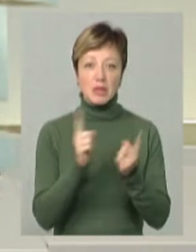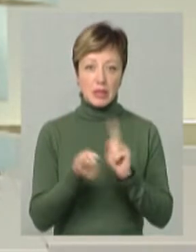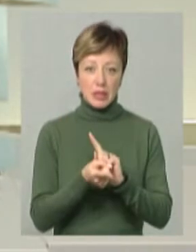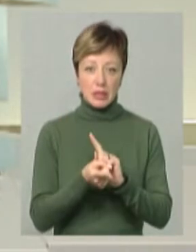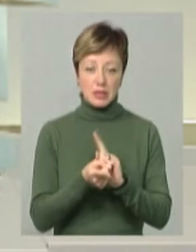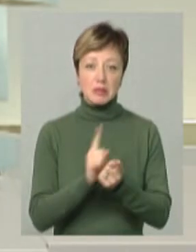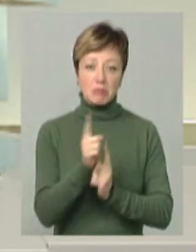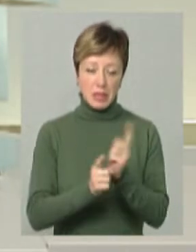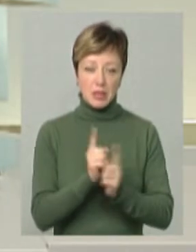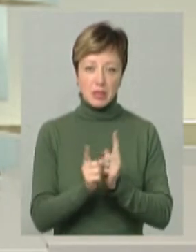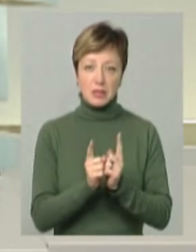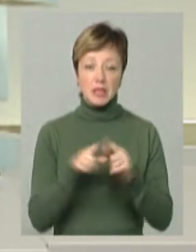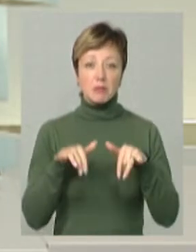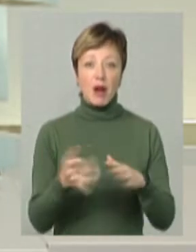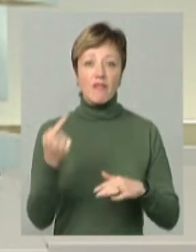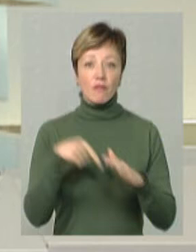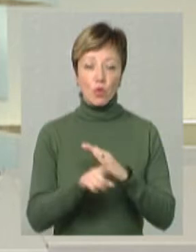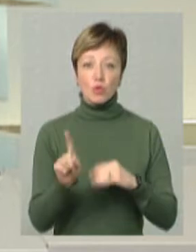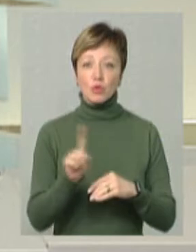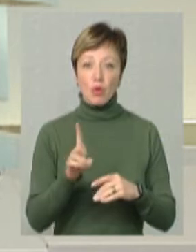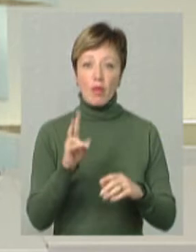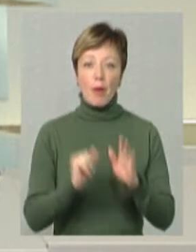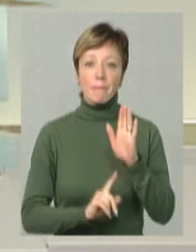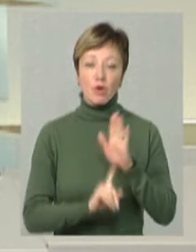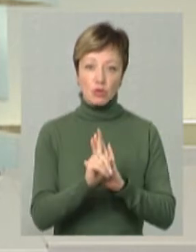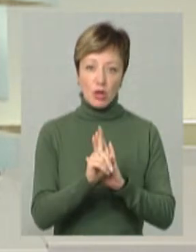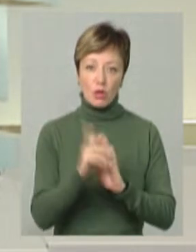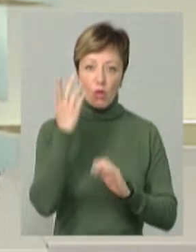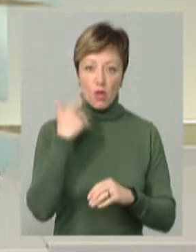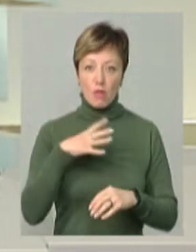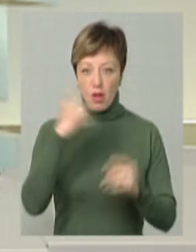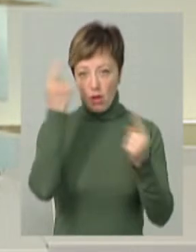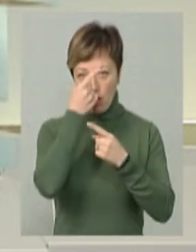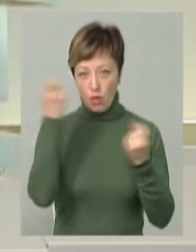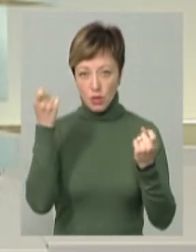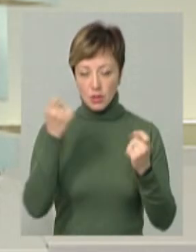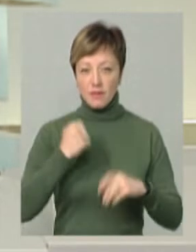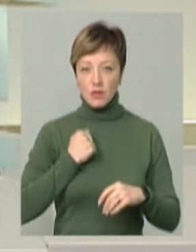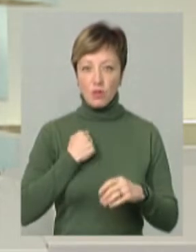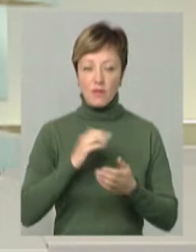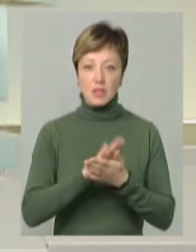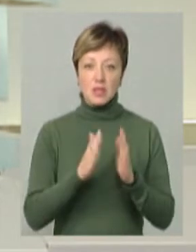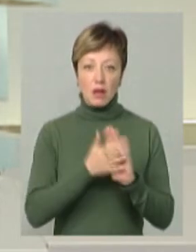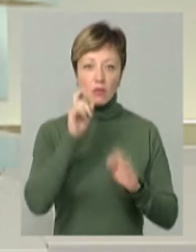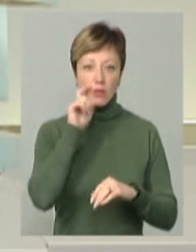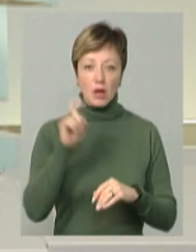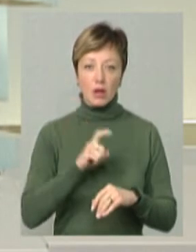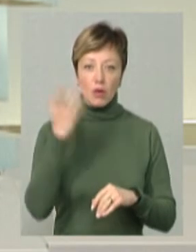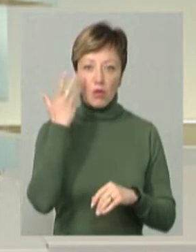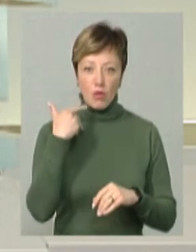змінилася. Справа у тому, що на початку, коли була оголошена військовий стан в Україні,